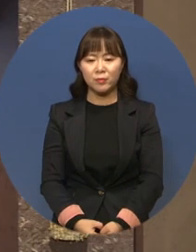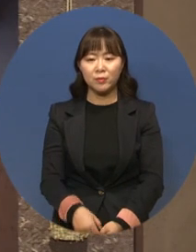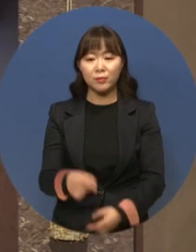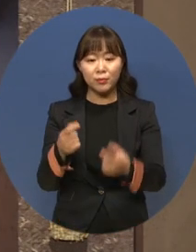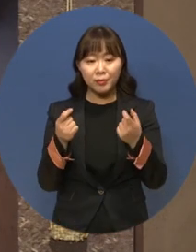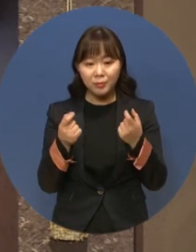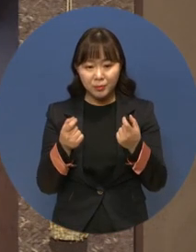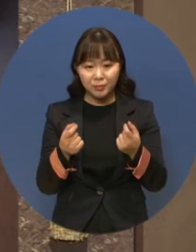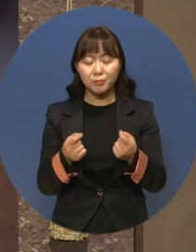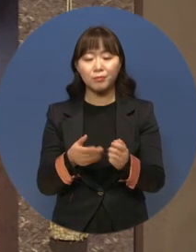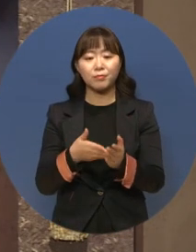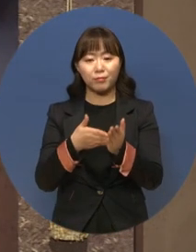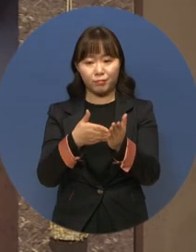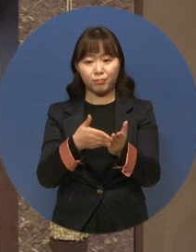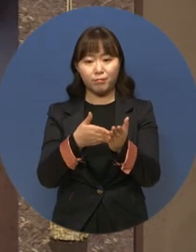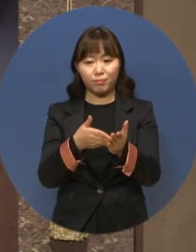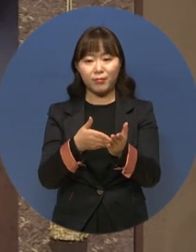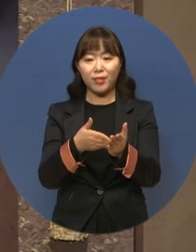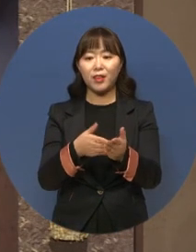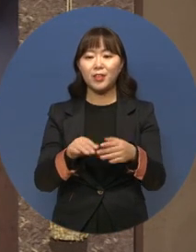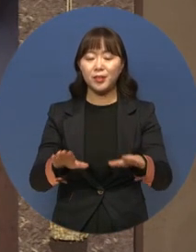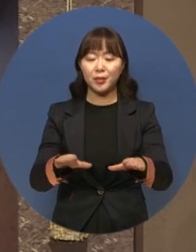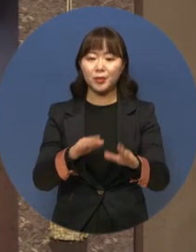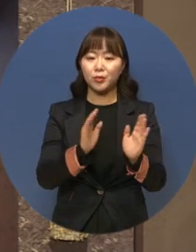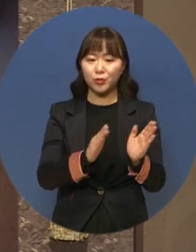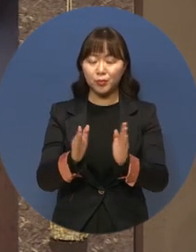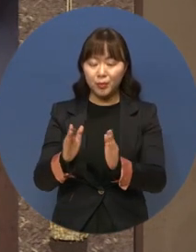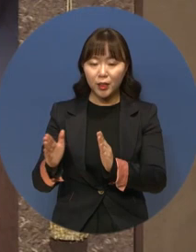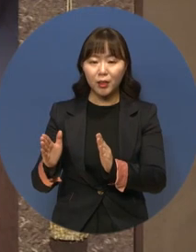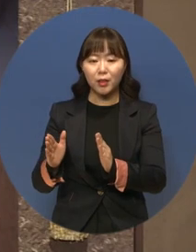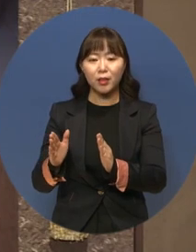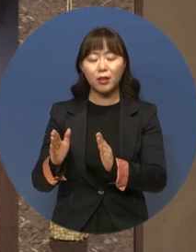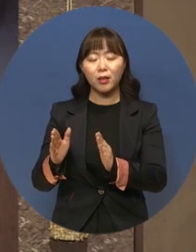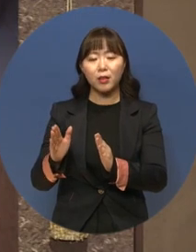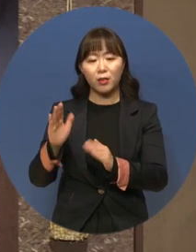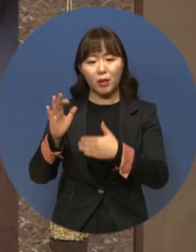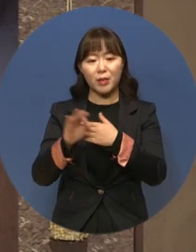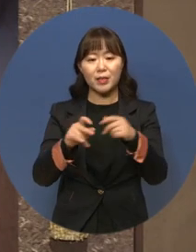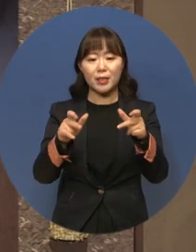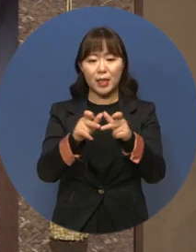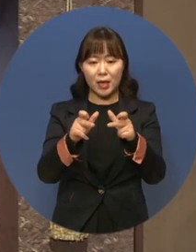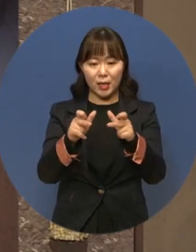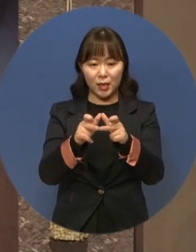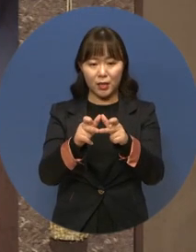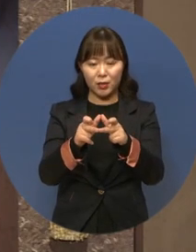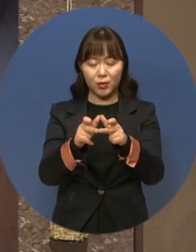그 요구 사항들이 이렇게 만들어져야지 장애인위원회도